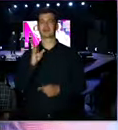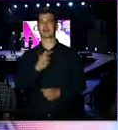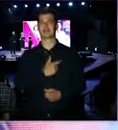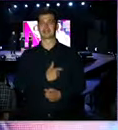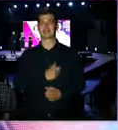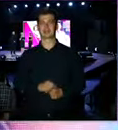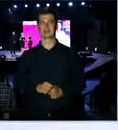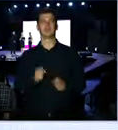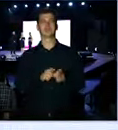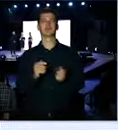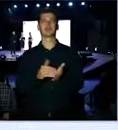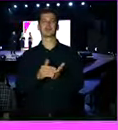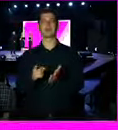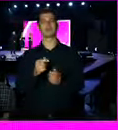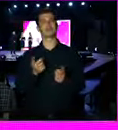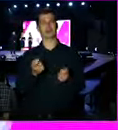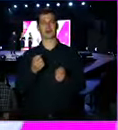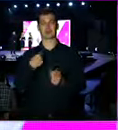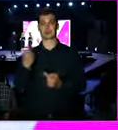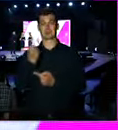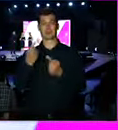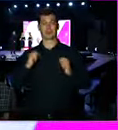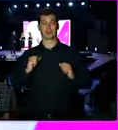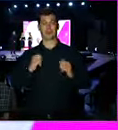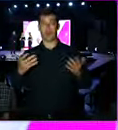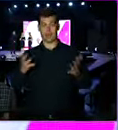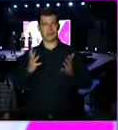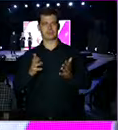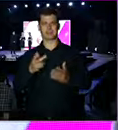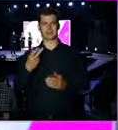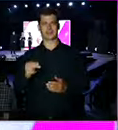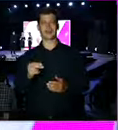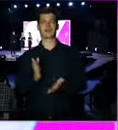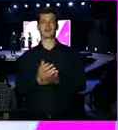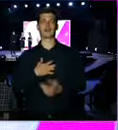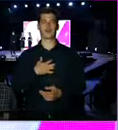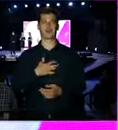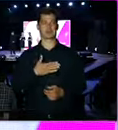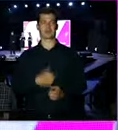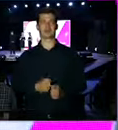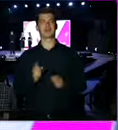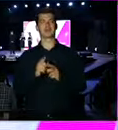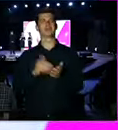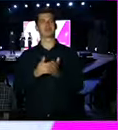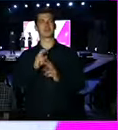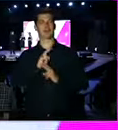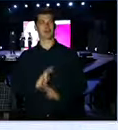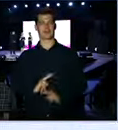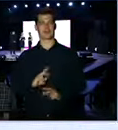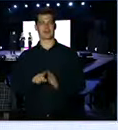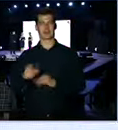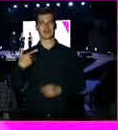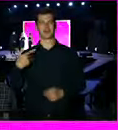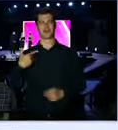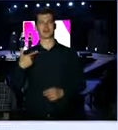serce, powinien mieć dystans do samego siebie, poczucie humoru, ale też pokorę wobec życia, które często